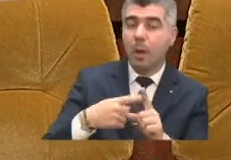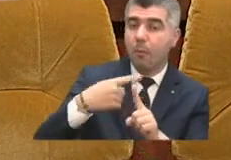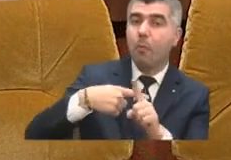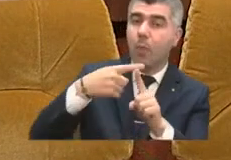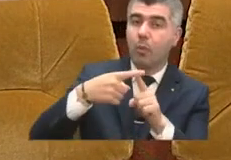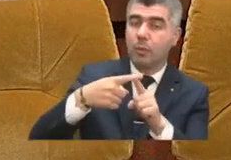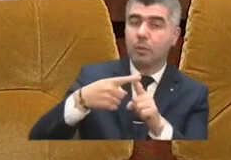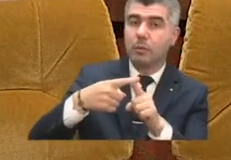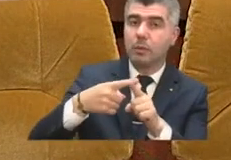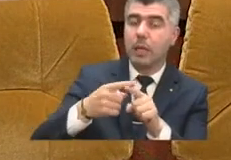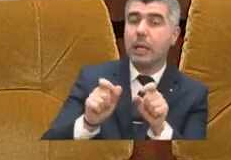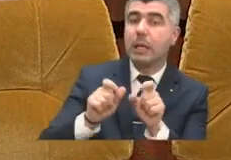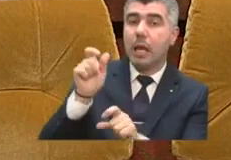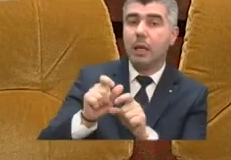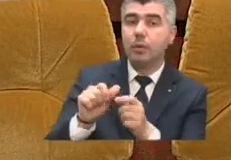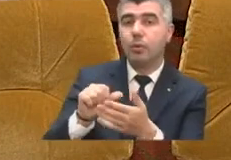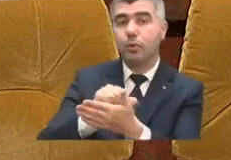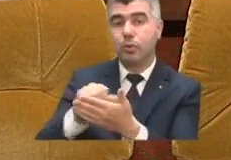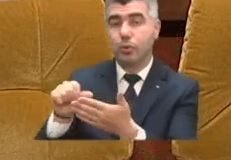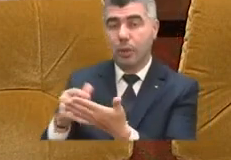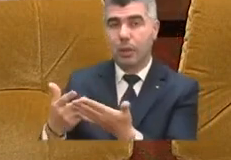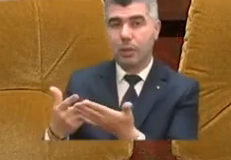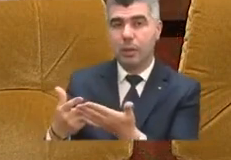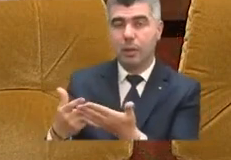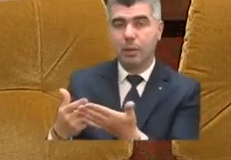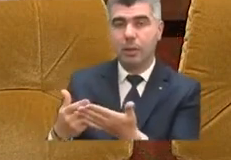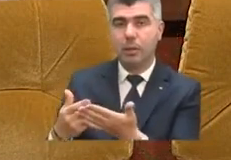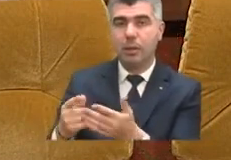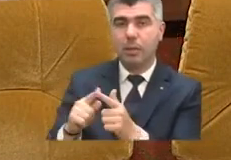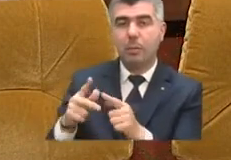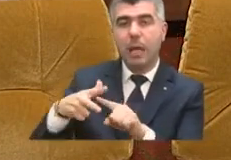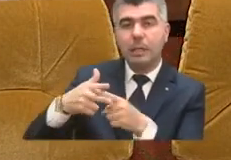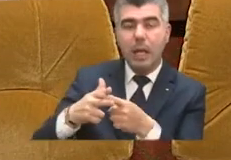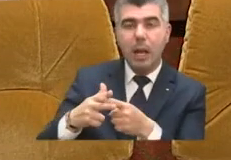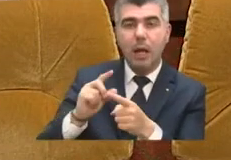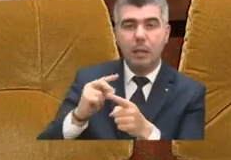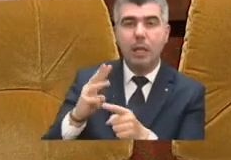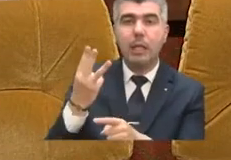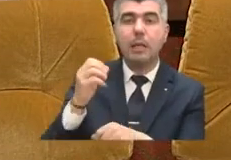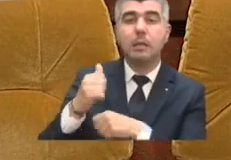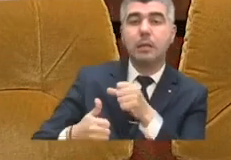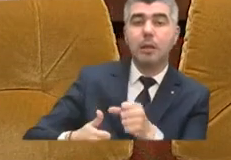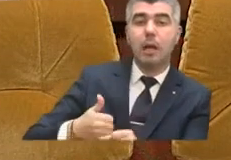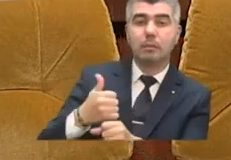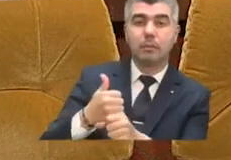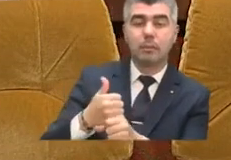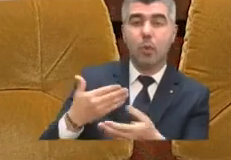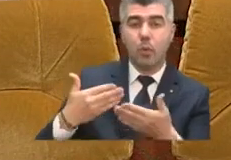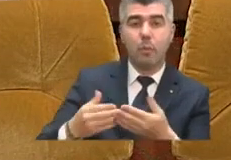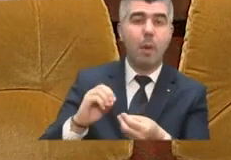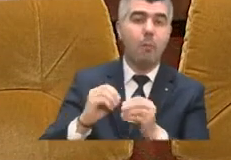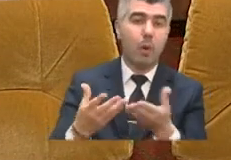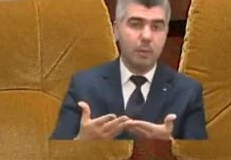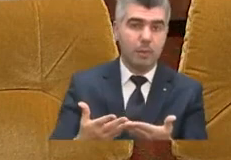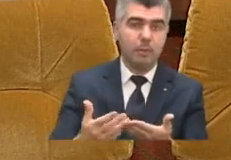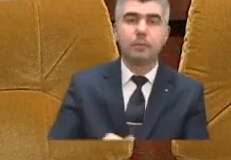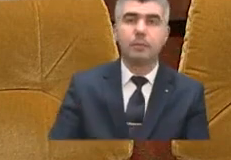معاهم. كاين الناس اللي كتستورد وكقائمه صناعه قائمه هذه 30 عام ولكن كتلقى اليوم مشاكل. كاين